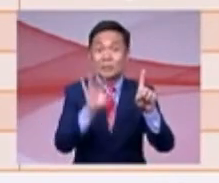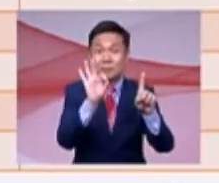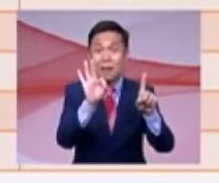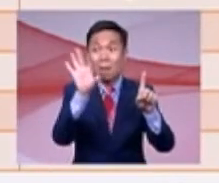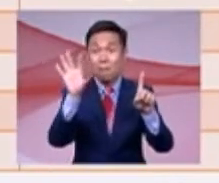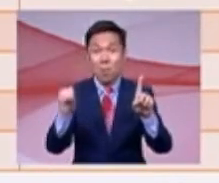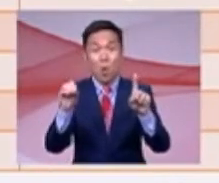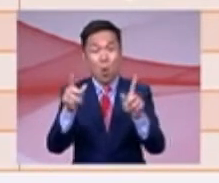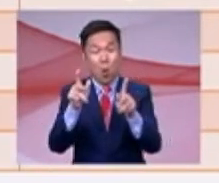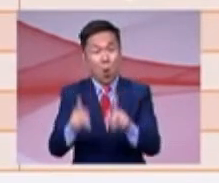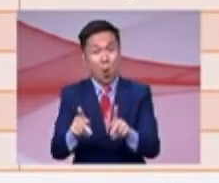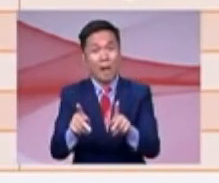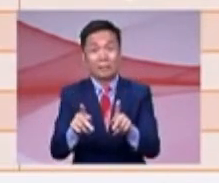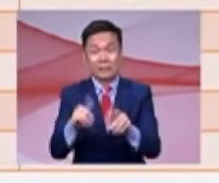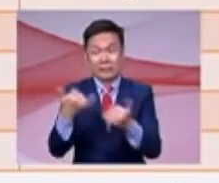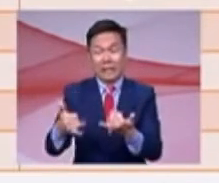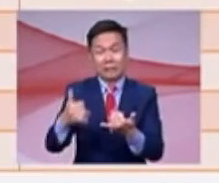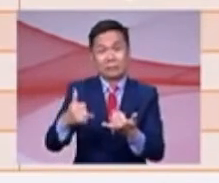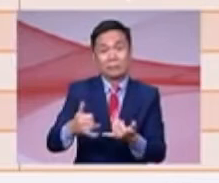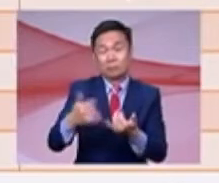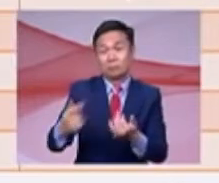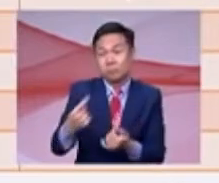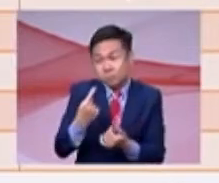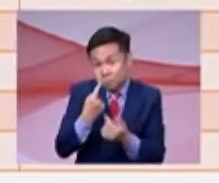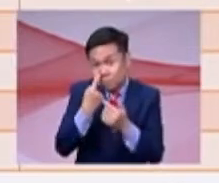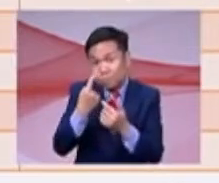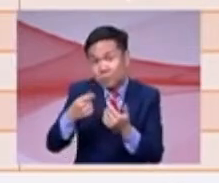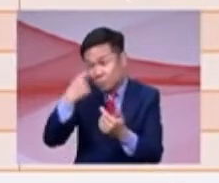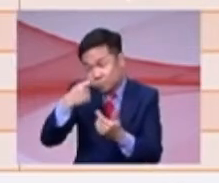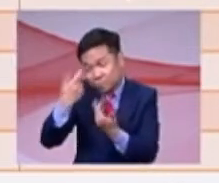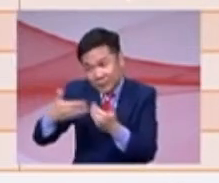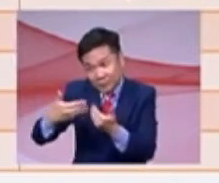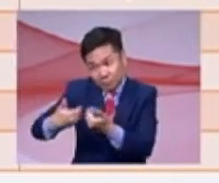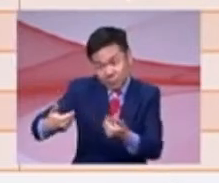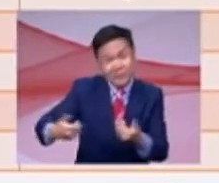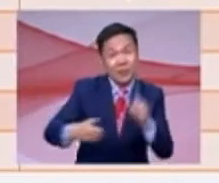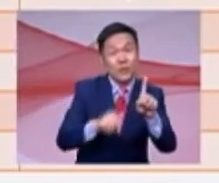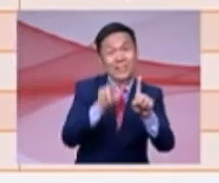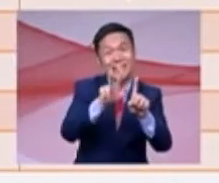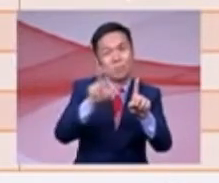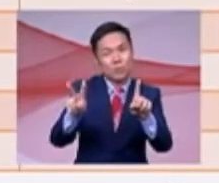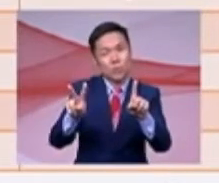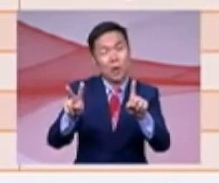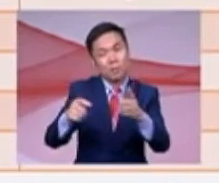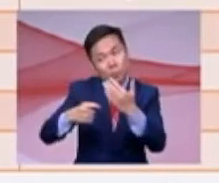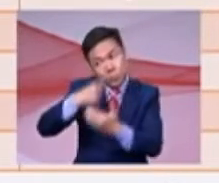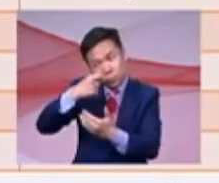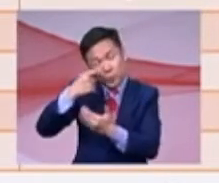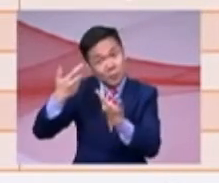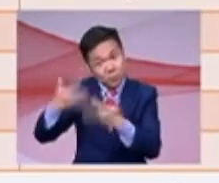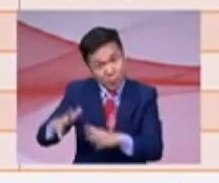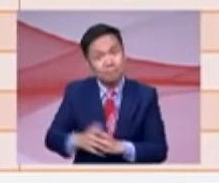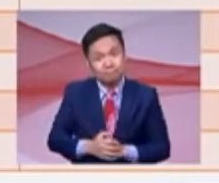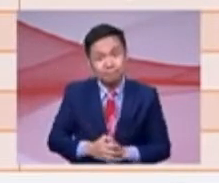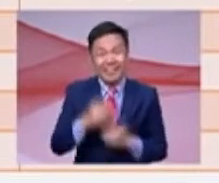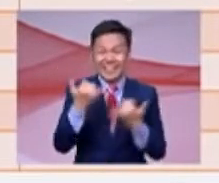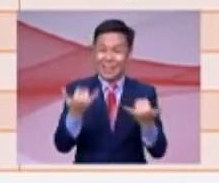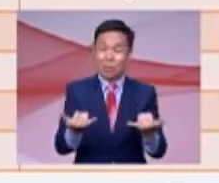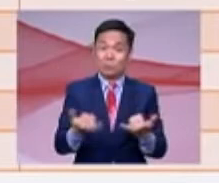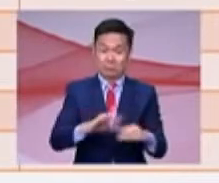kes dan saringan yang dijalankan ialah 332. Jadi kita pasti mungkin